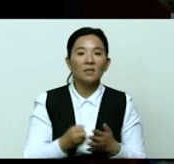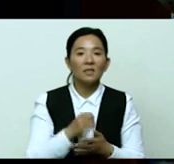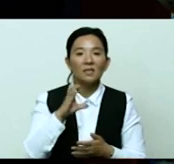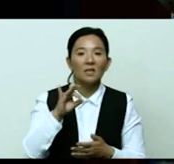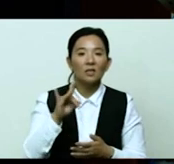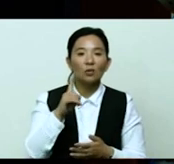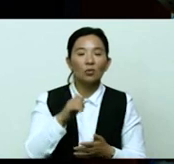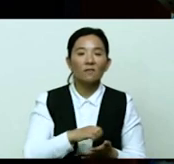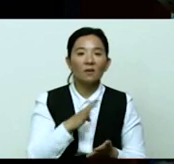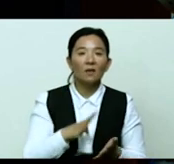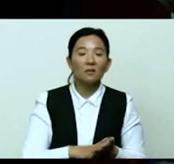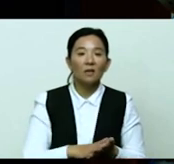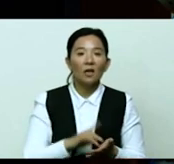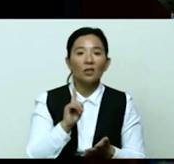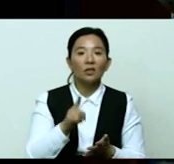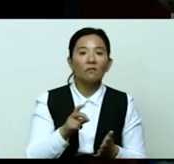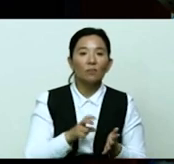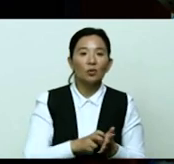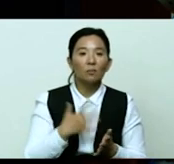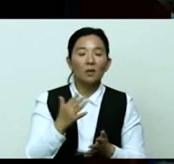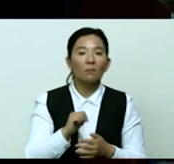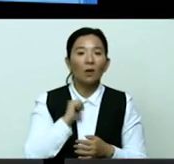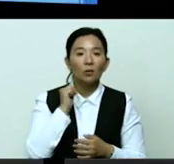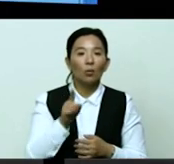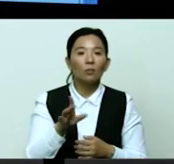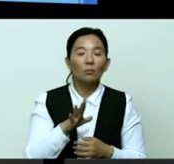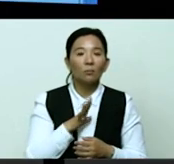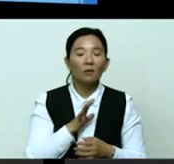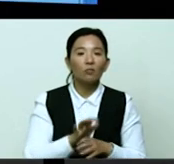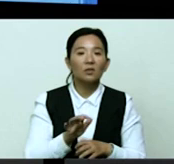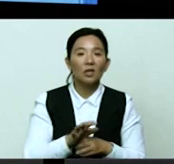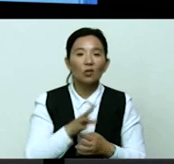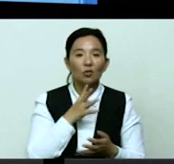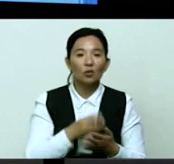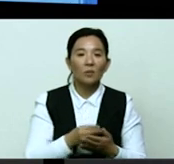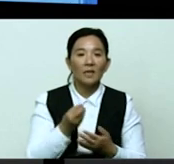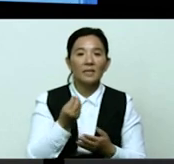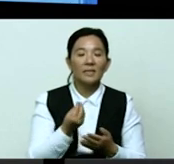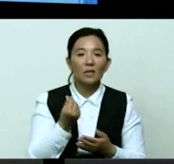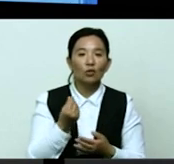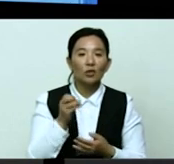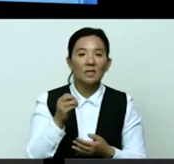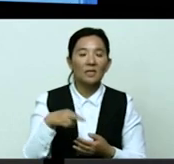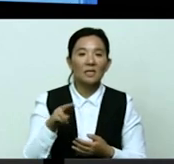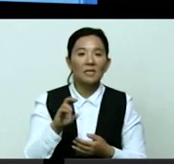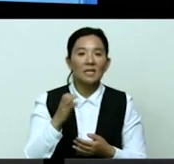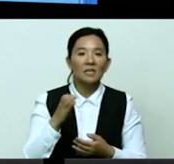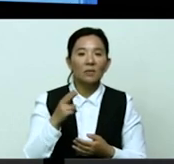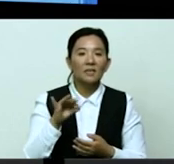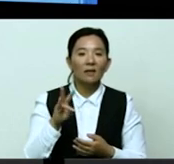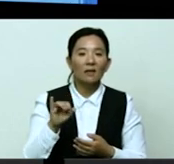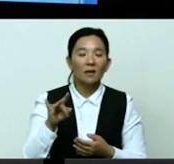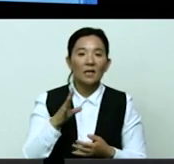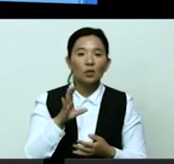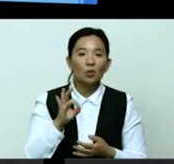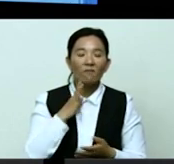странице 119, в 1805 году он выпускает собственную денежную единицу, серебряный динар,